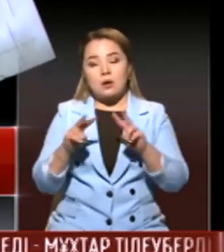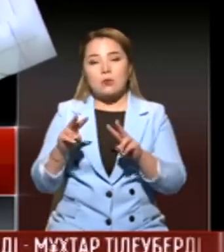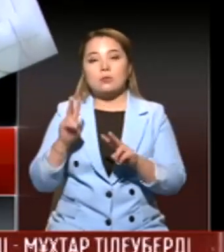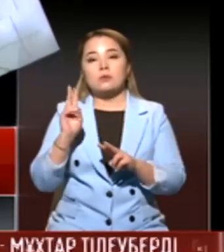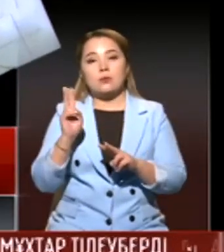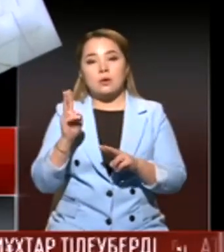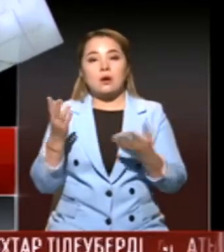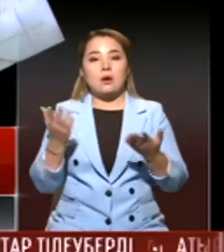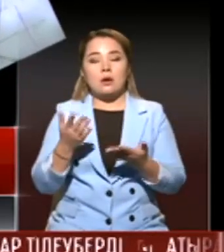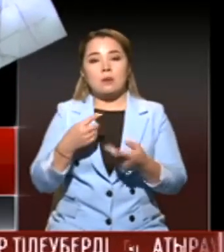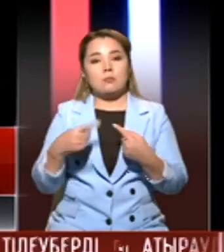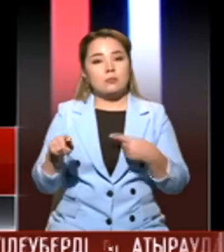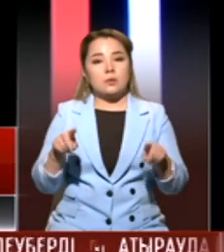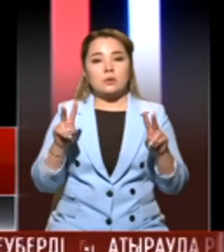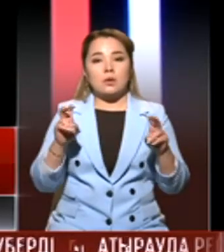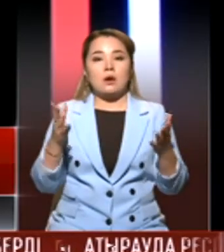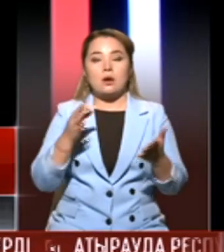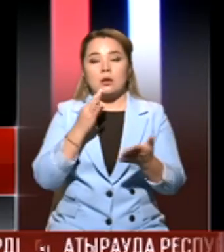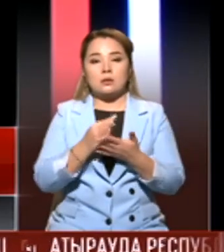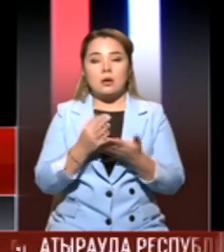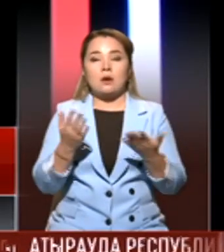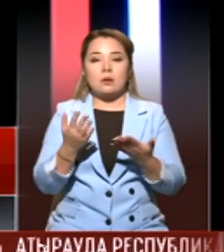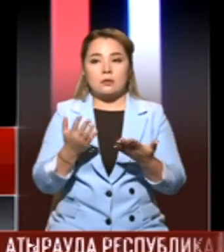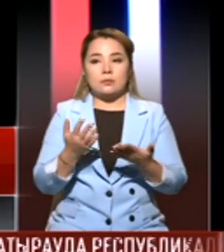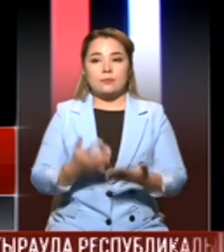кім? Айырмашылығы бар ма, Асхат Мырза?